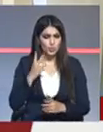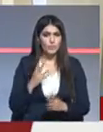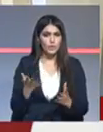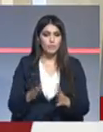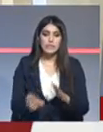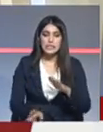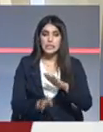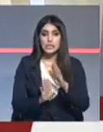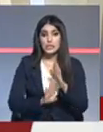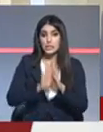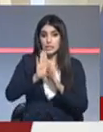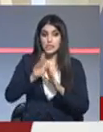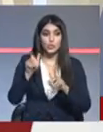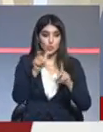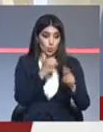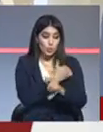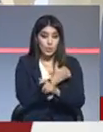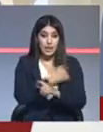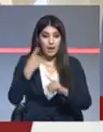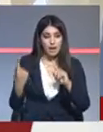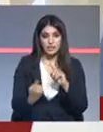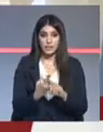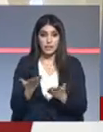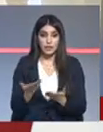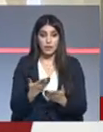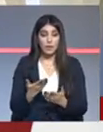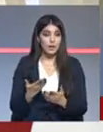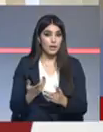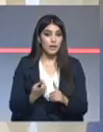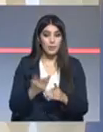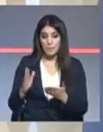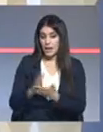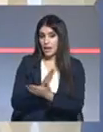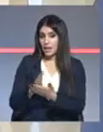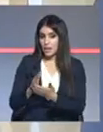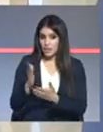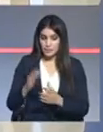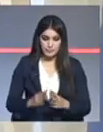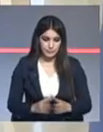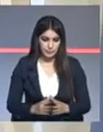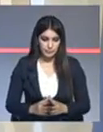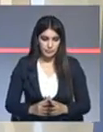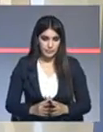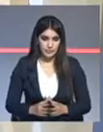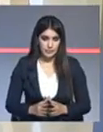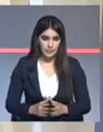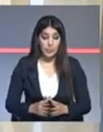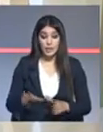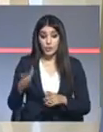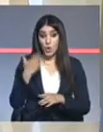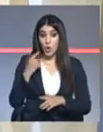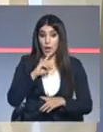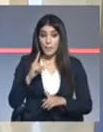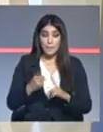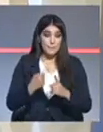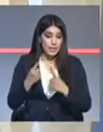في ال ال العدد مشروعات وخاصه مستقر الاجيال اللي اه اه اللي استخدمه لانه